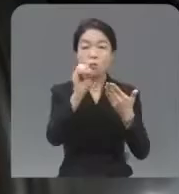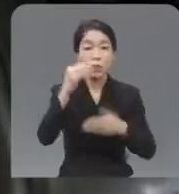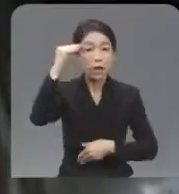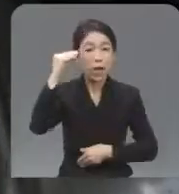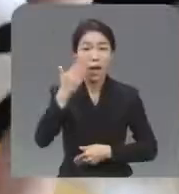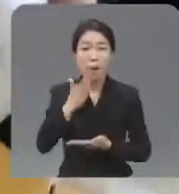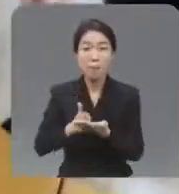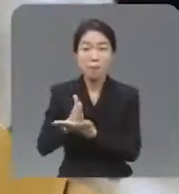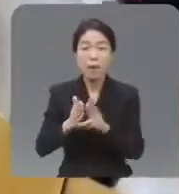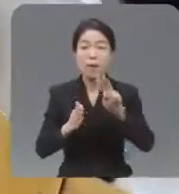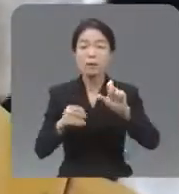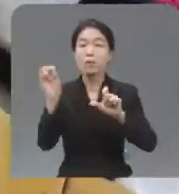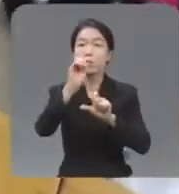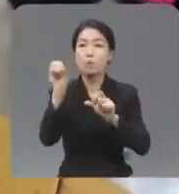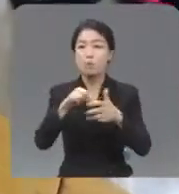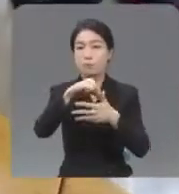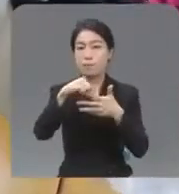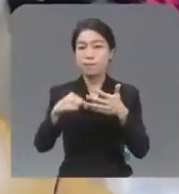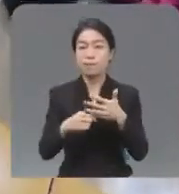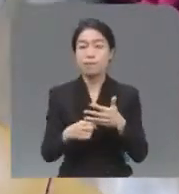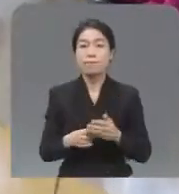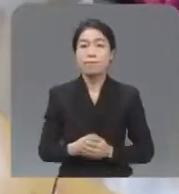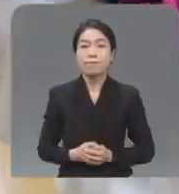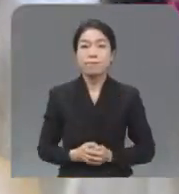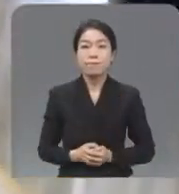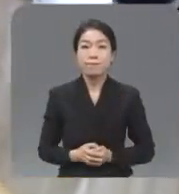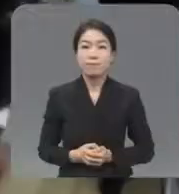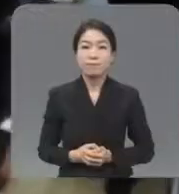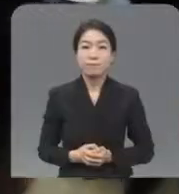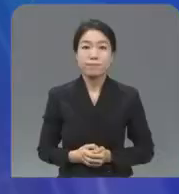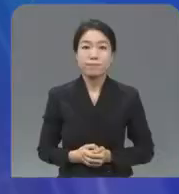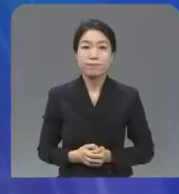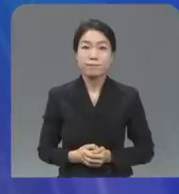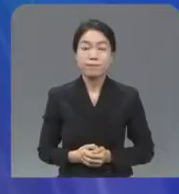한식 25% 순이었습니다.